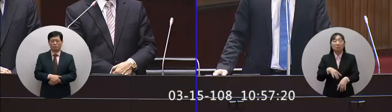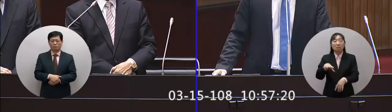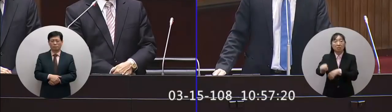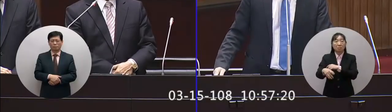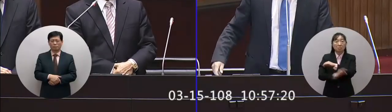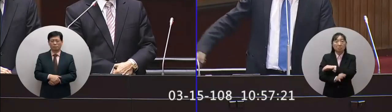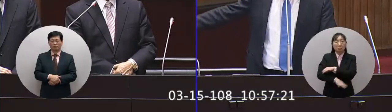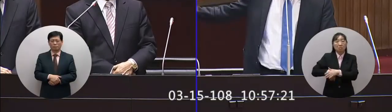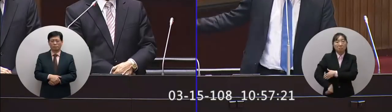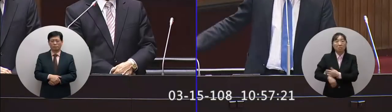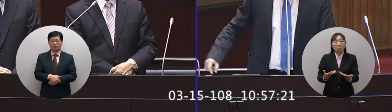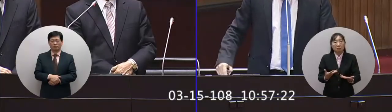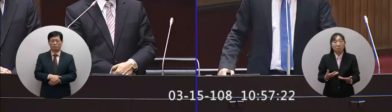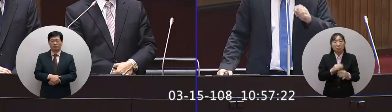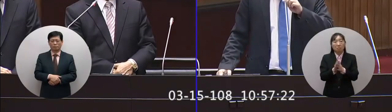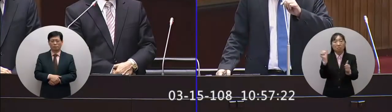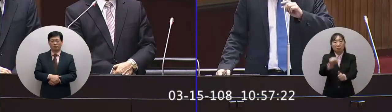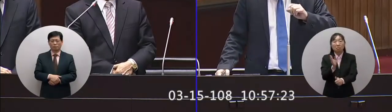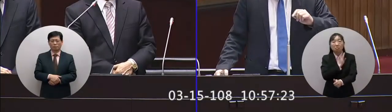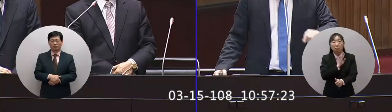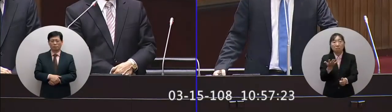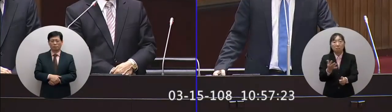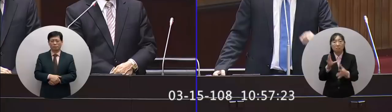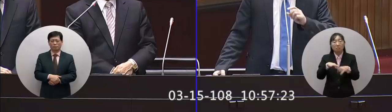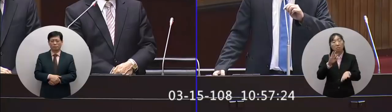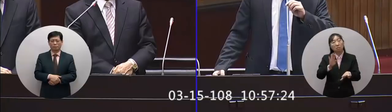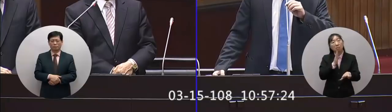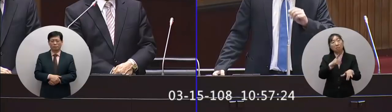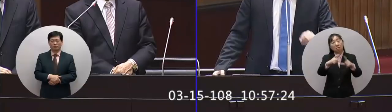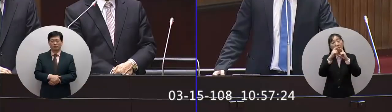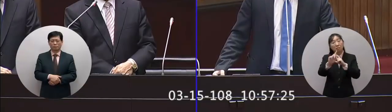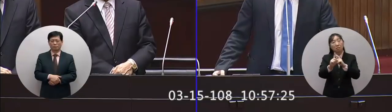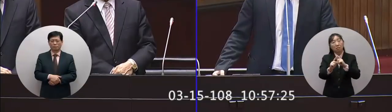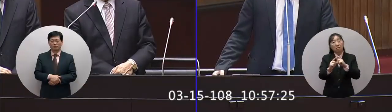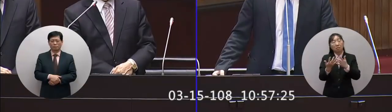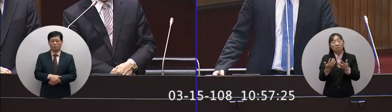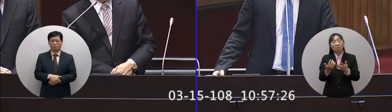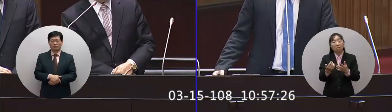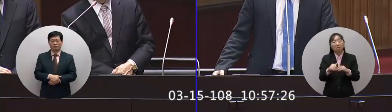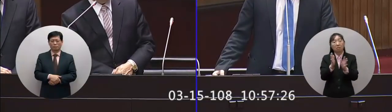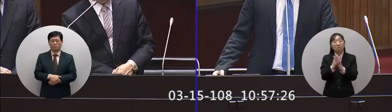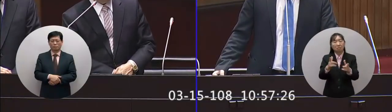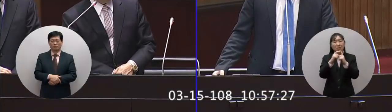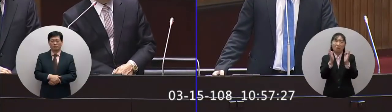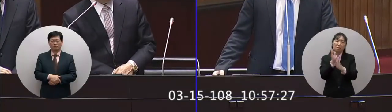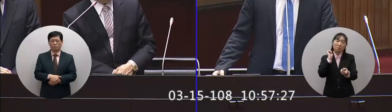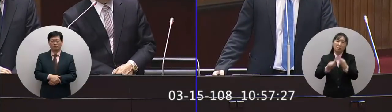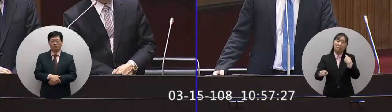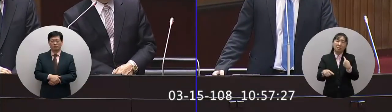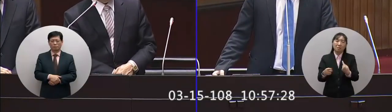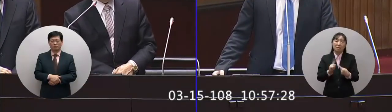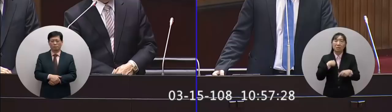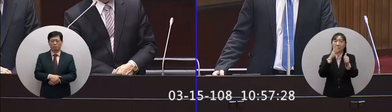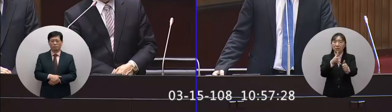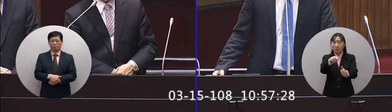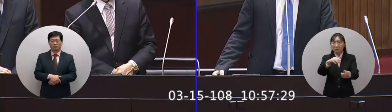通通都不算贪污罪。结果我得到的回复是什么？连回答问题都有障碍。我说，